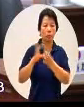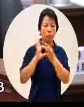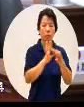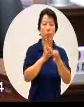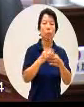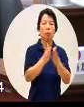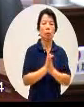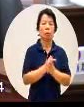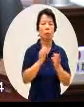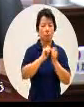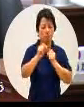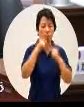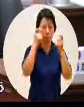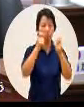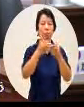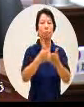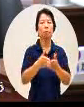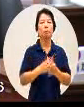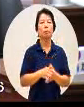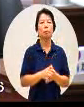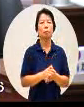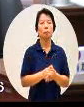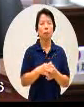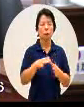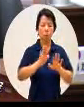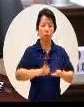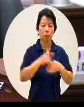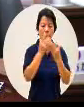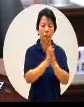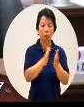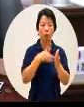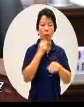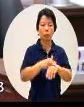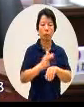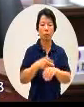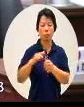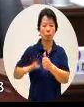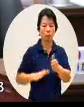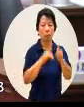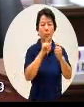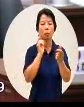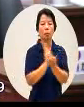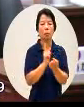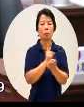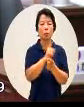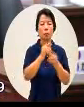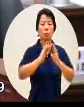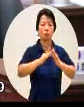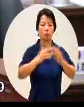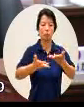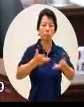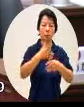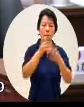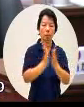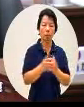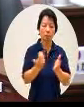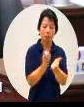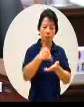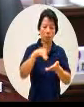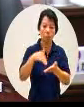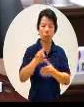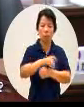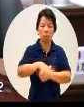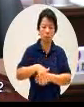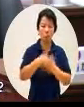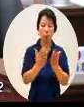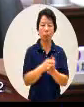是可以永續的所以我今天呢談更有效領導呢是對市政府的預算組織跟市政